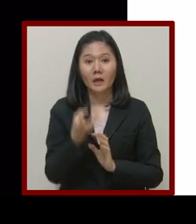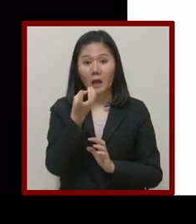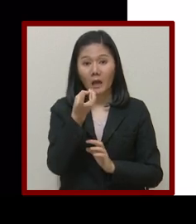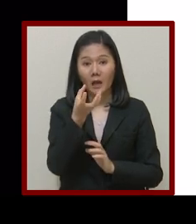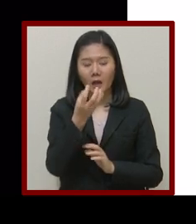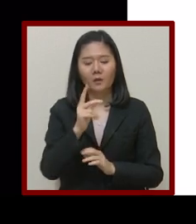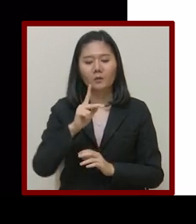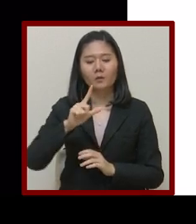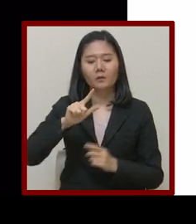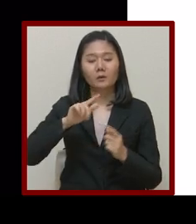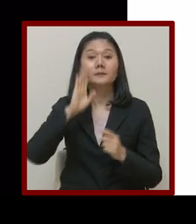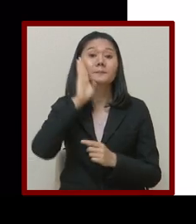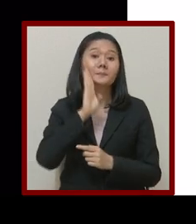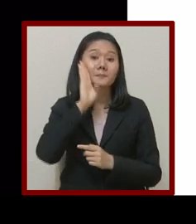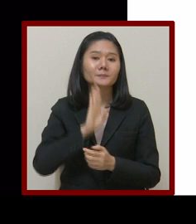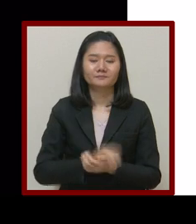อง